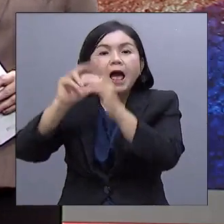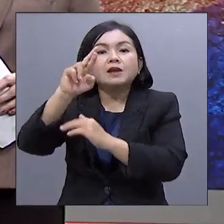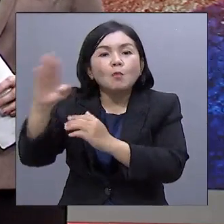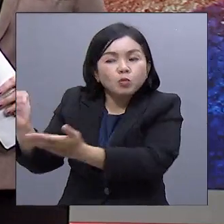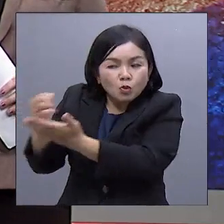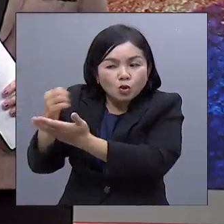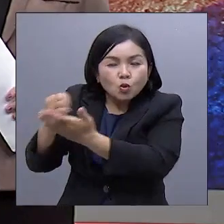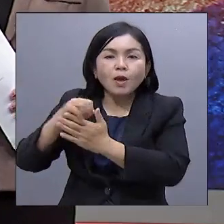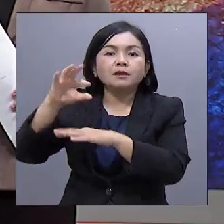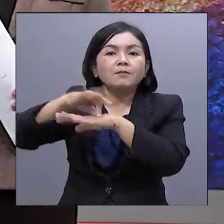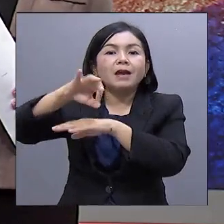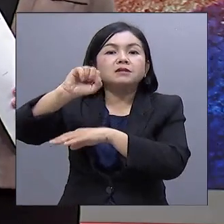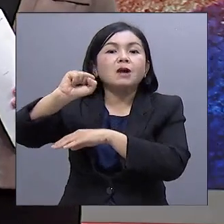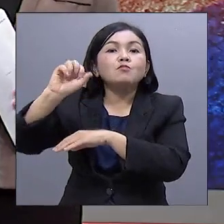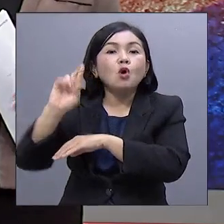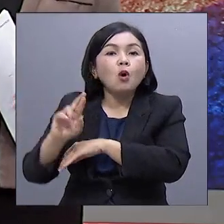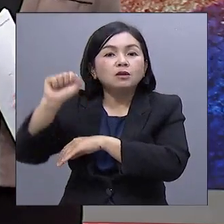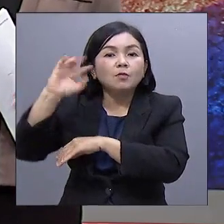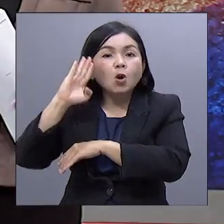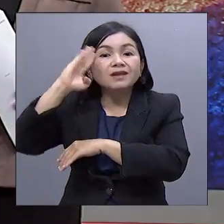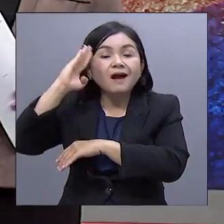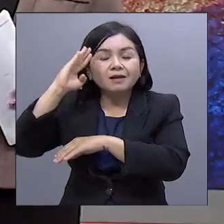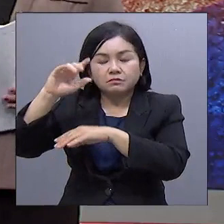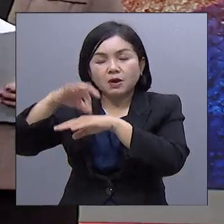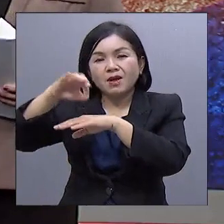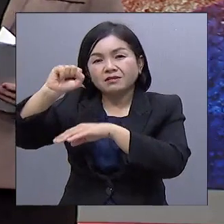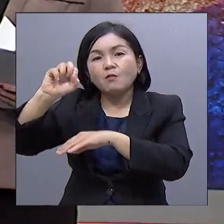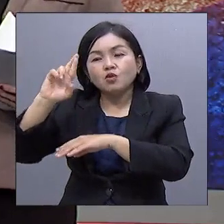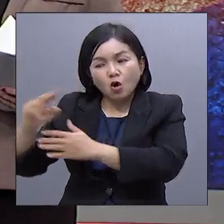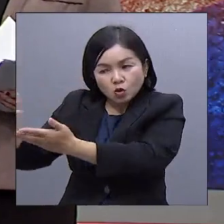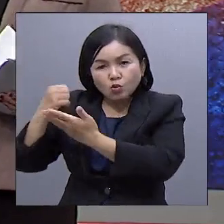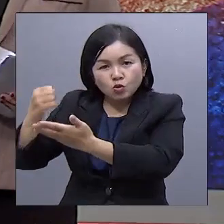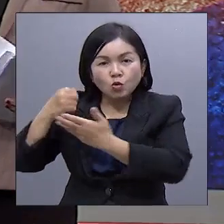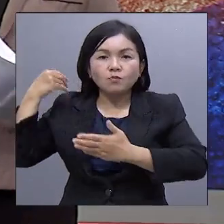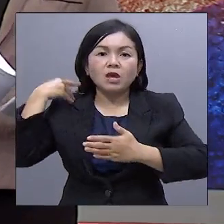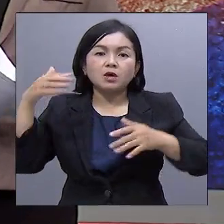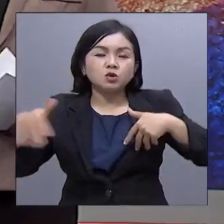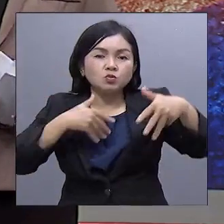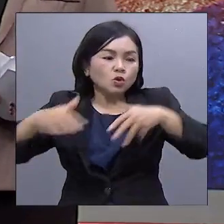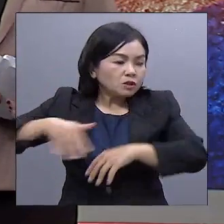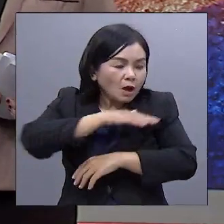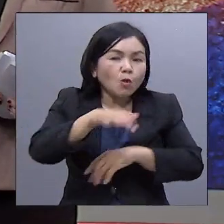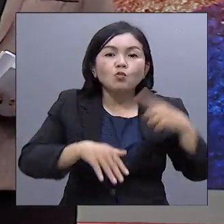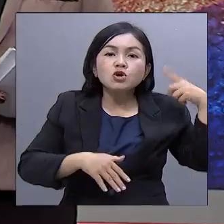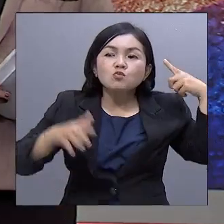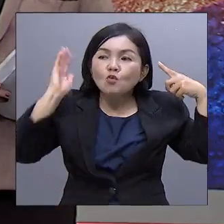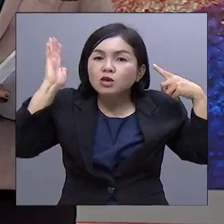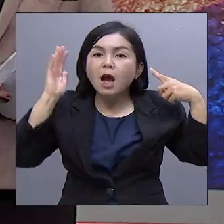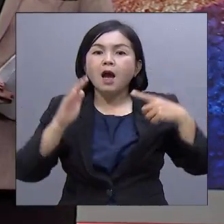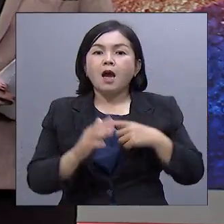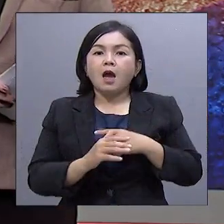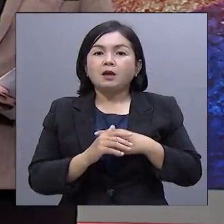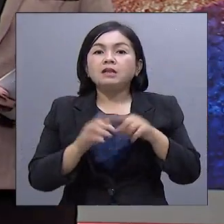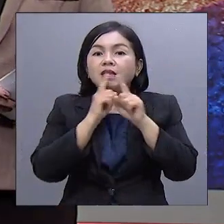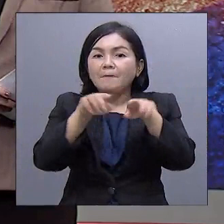สำรองให้มีประสิทธิภาพค่ะซึ่งพลเมืองของอิสราเอลทุกคนนะคะไม่ว่าจะเป็นหญิงหรือชายเมื่ออายุถึง